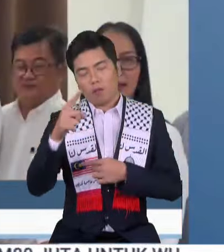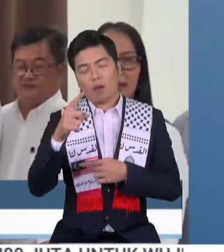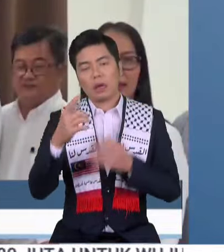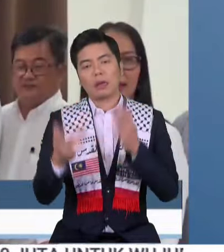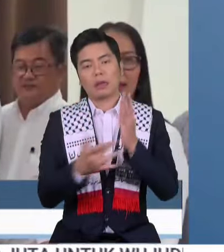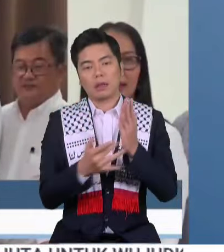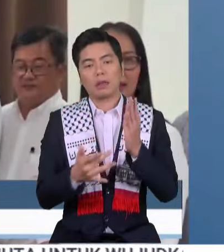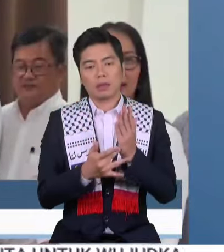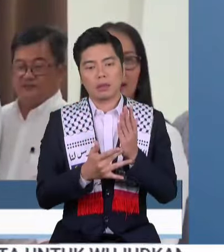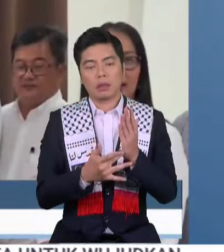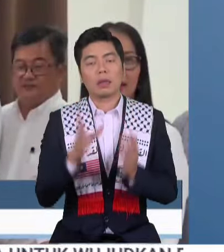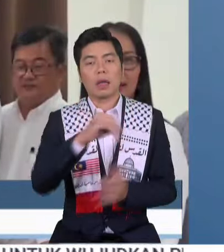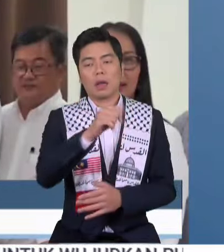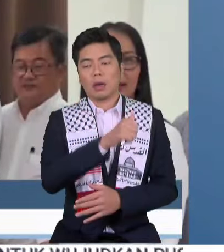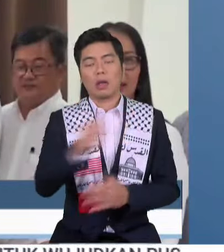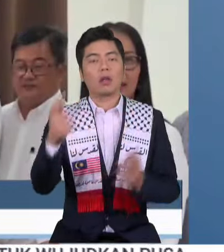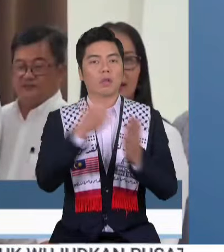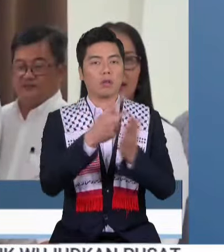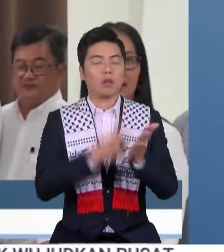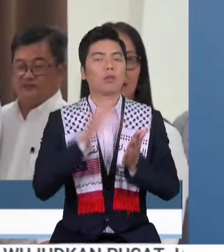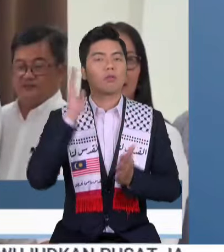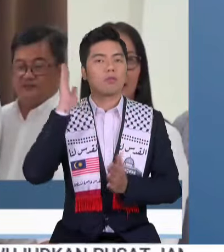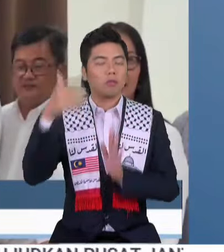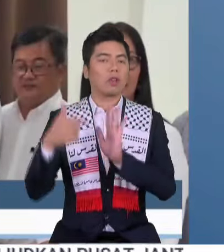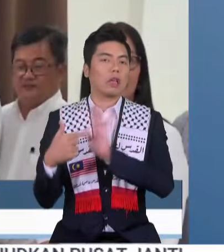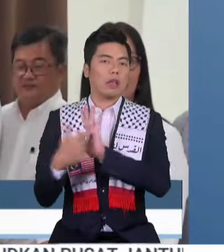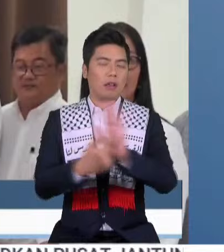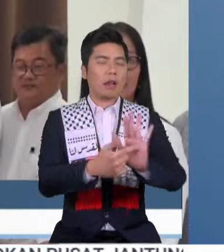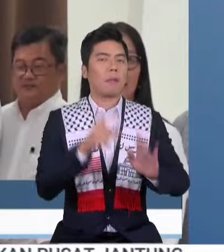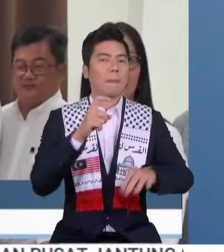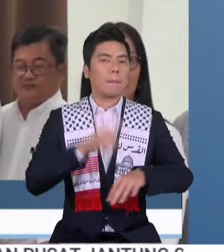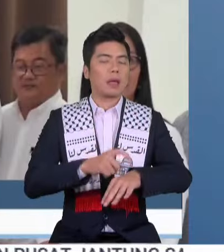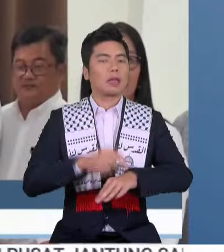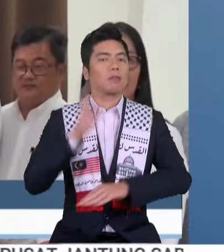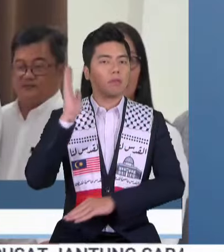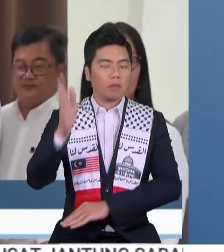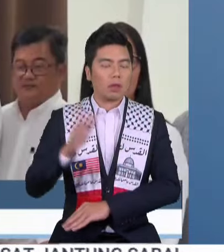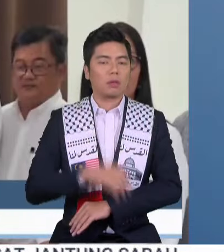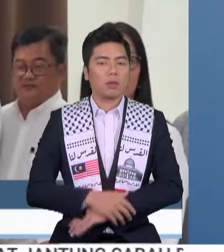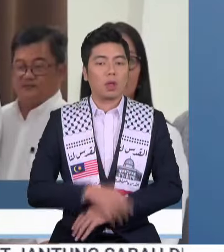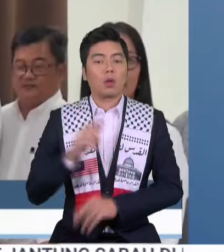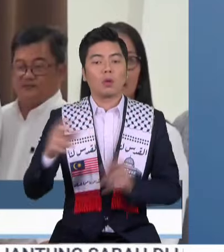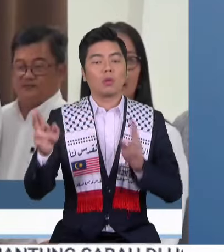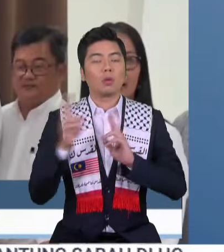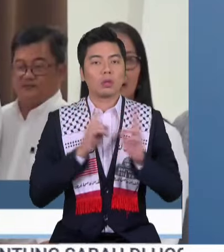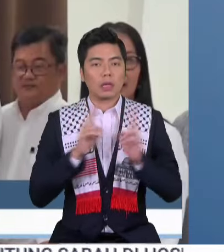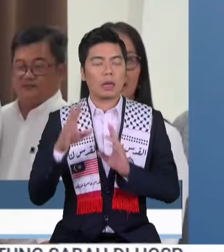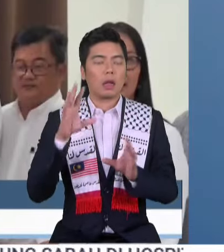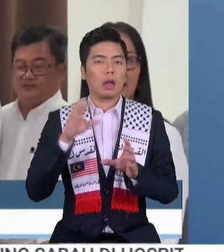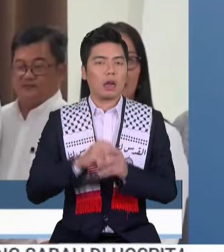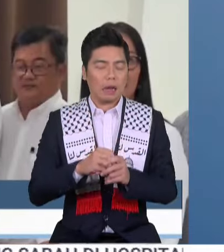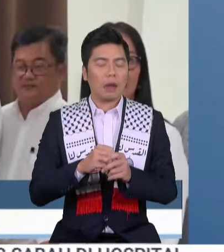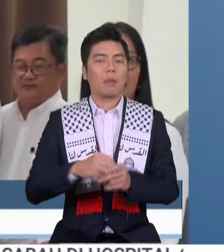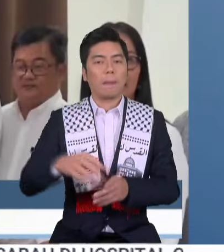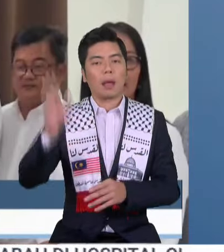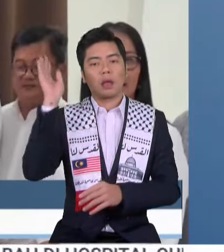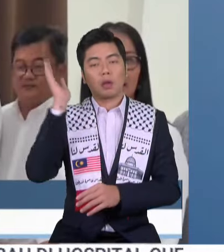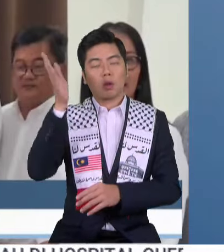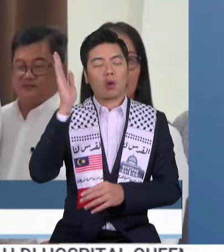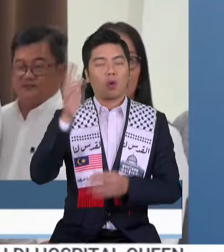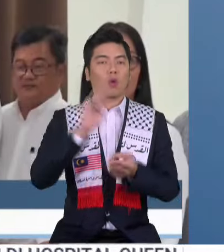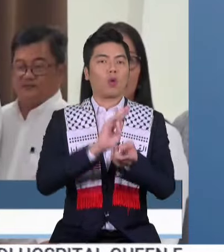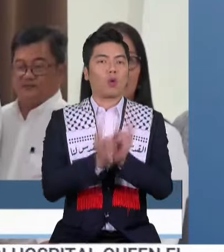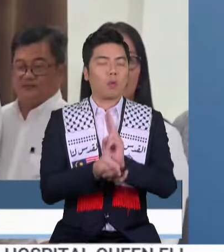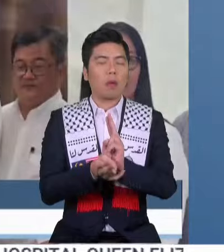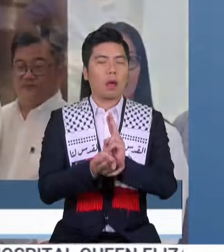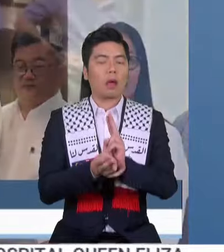jahitan, manakala lain-lain kursus akan diperkenalkan pada masa hadapan. Beliau berkata demikian selepas mendengar taklimat mengenai proses pengubahsuaian dan